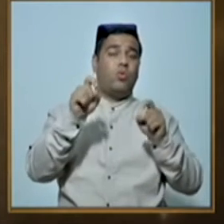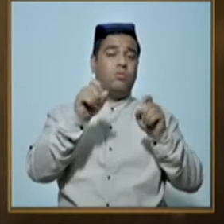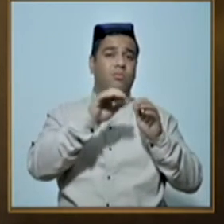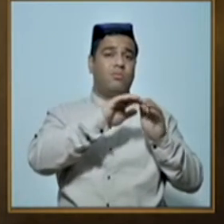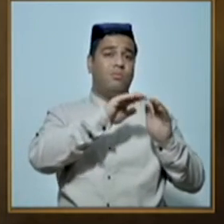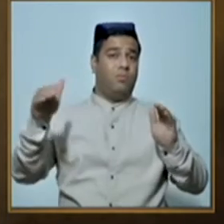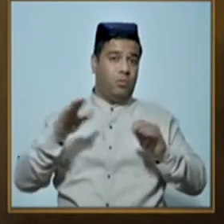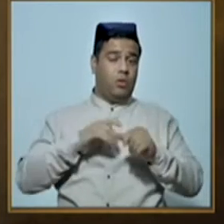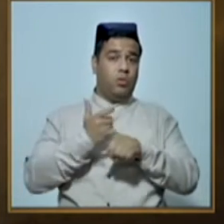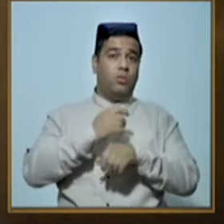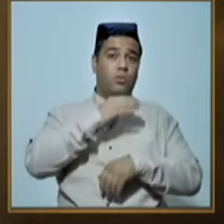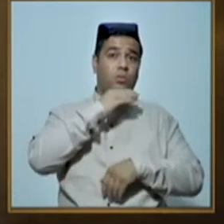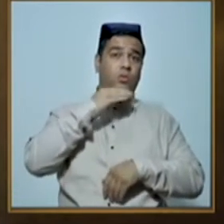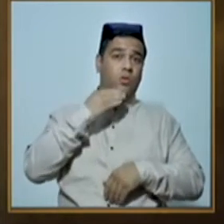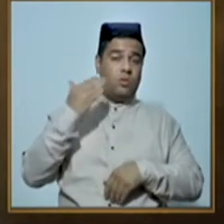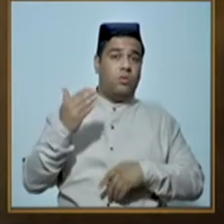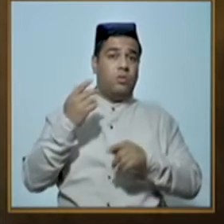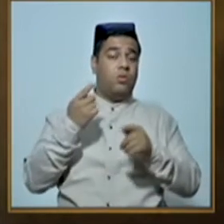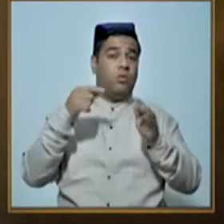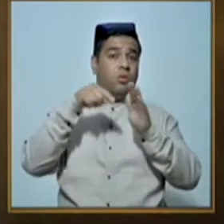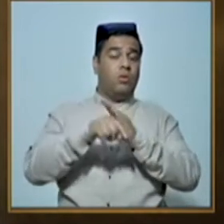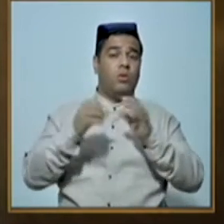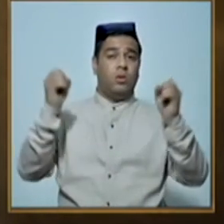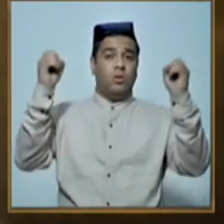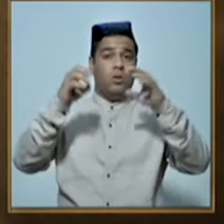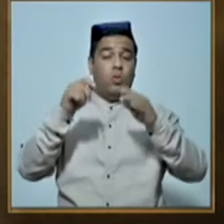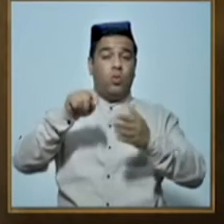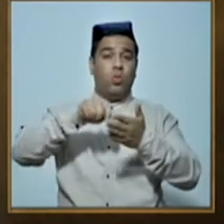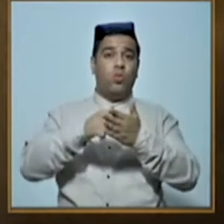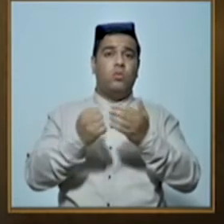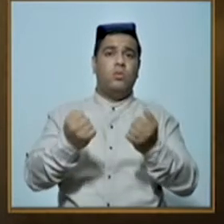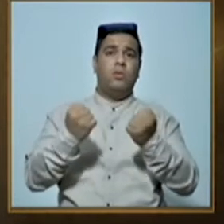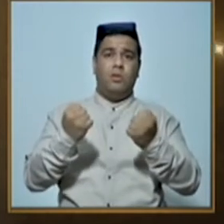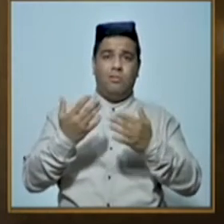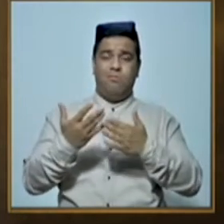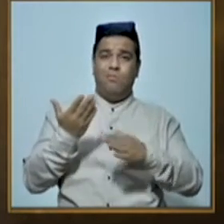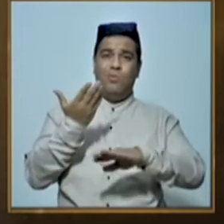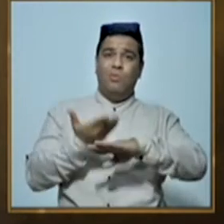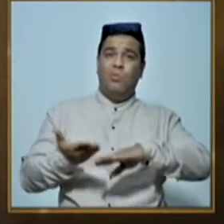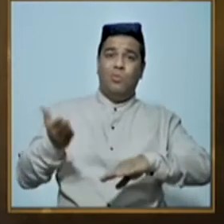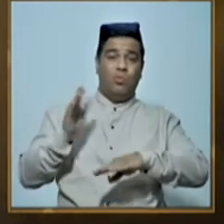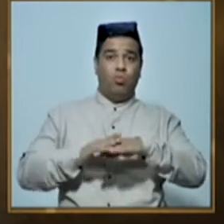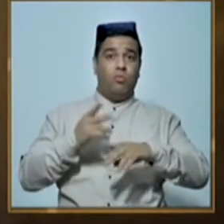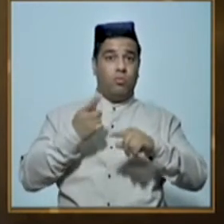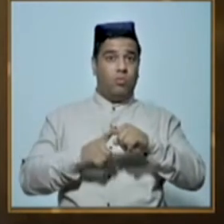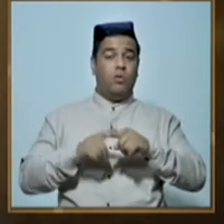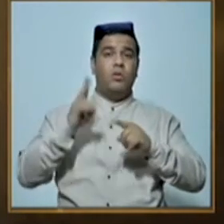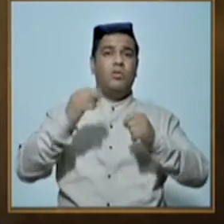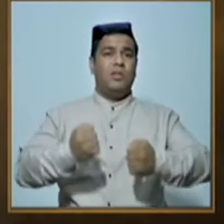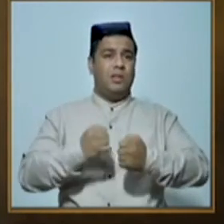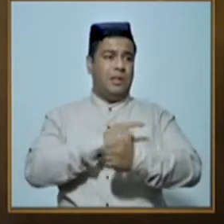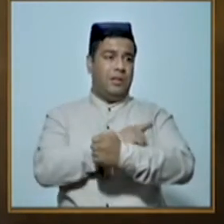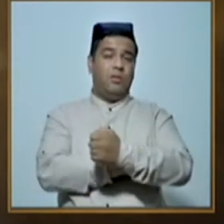yig'ishgan. U ombordan, bu ombordan hammasini to'plab turib, baquvvat o'sha zamonni demak, polvonlarni olib